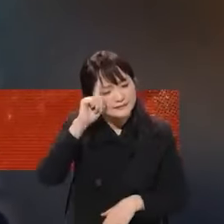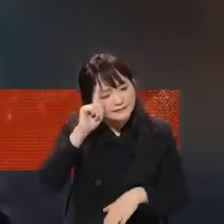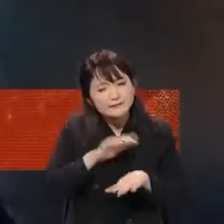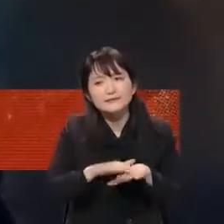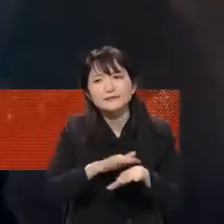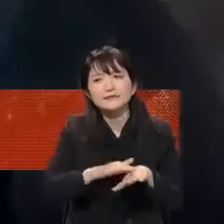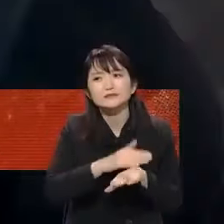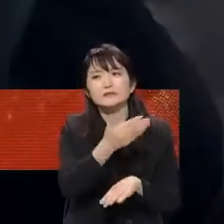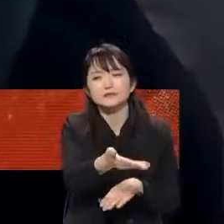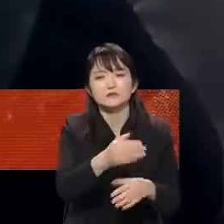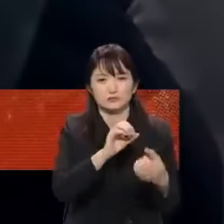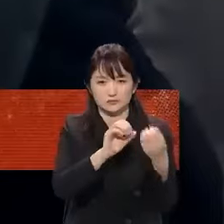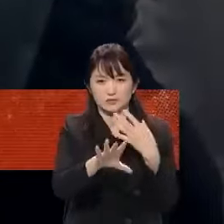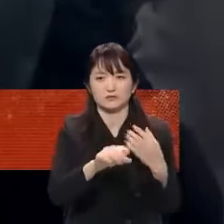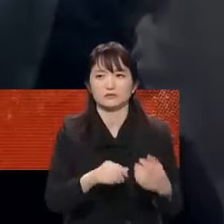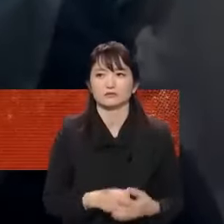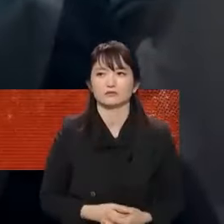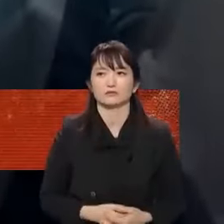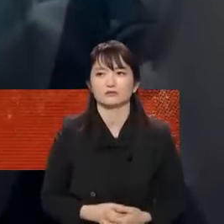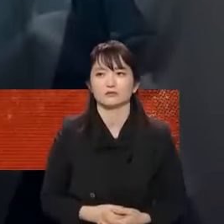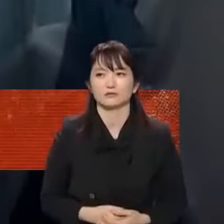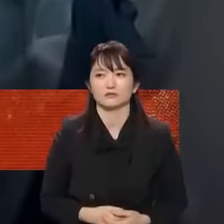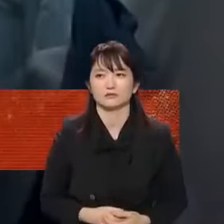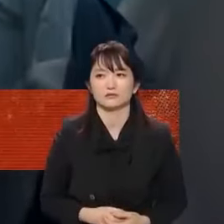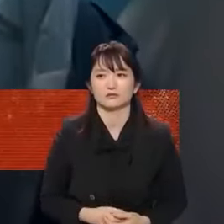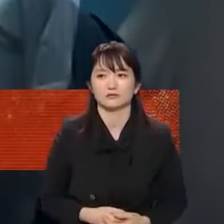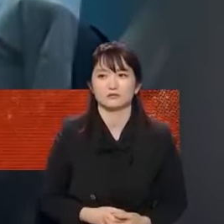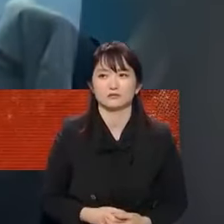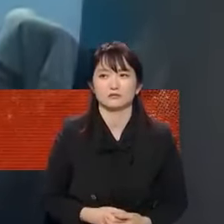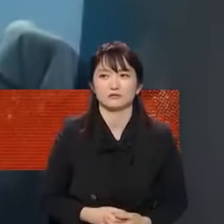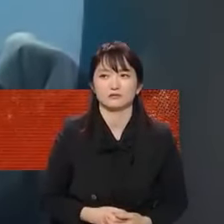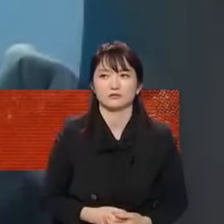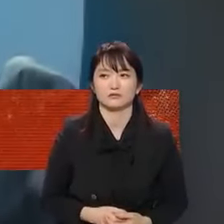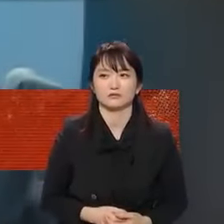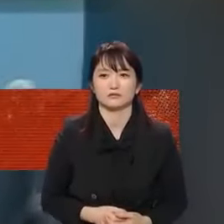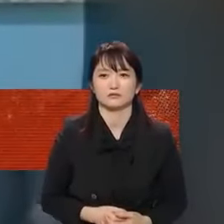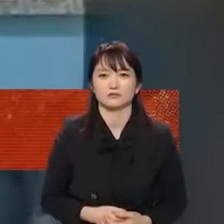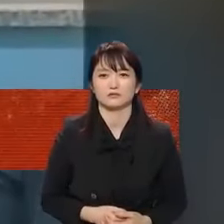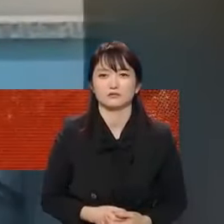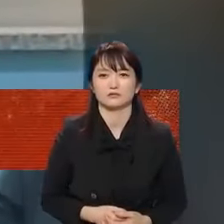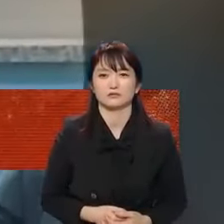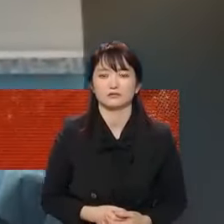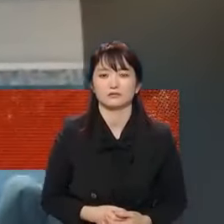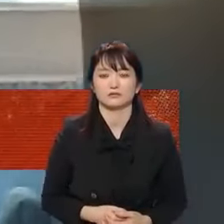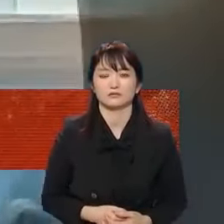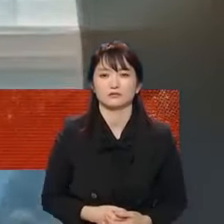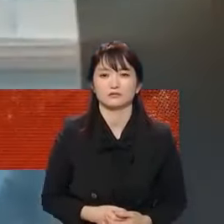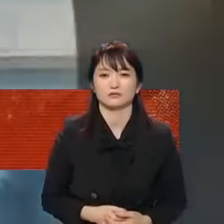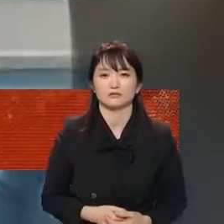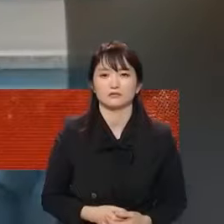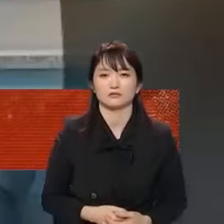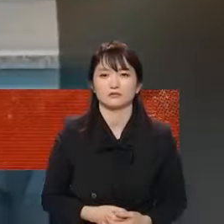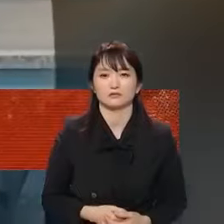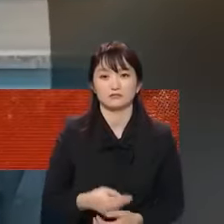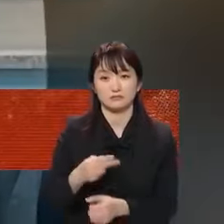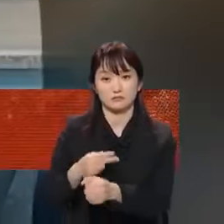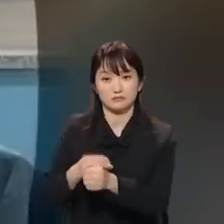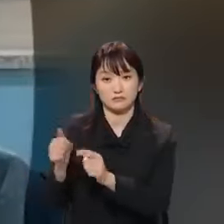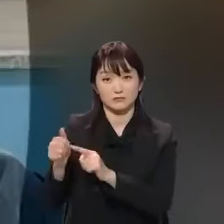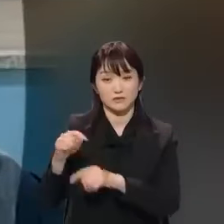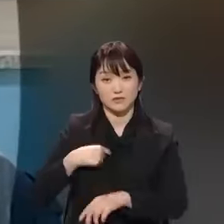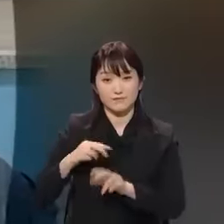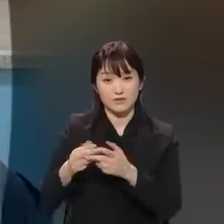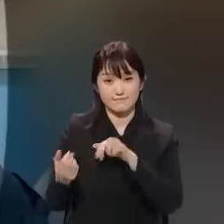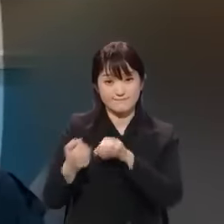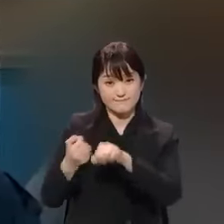했다고 합니다. 라고 답을 했다는 겁니다. 세상에, 교실에 저걸 갖다 놓고 예, 제보자 측에 따르면요. 이 선생님 본인이